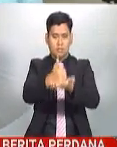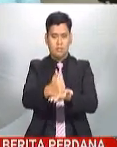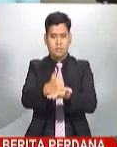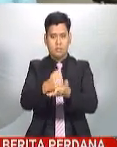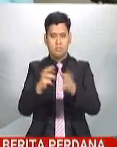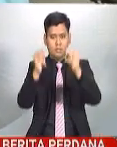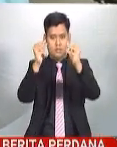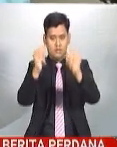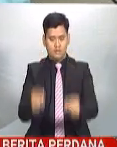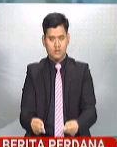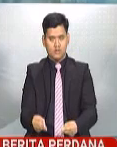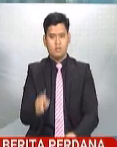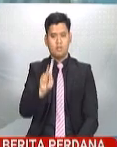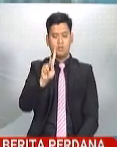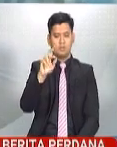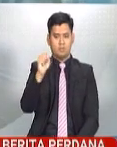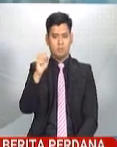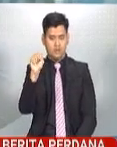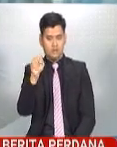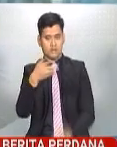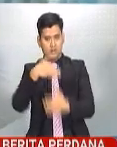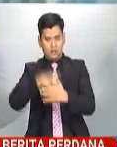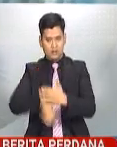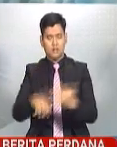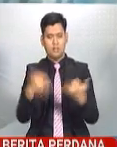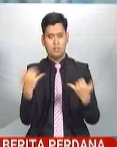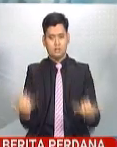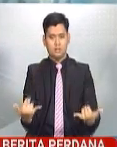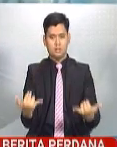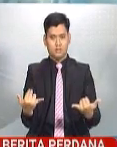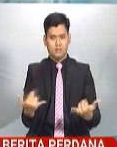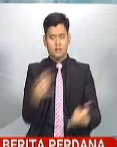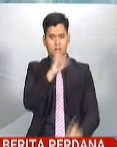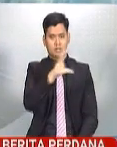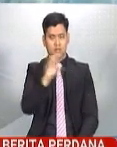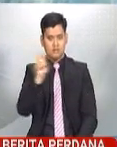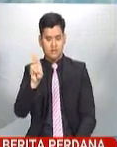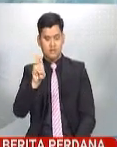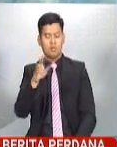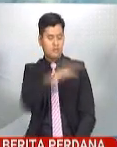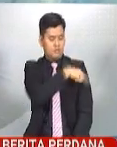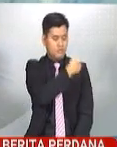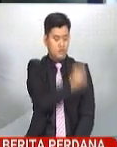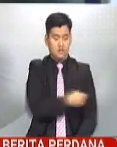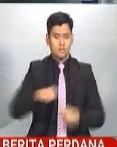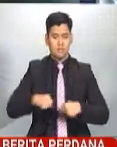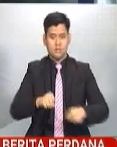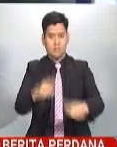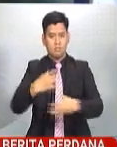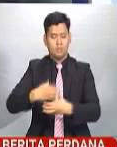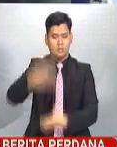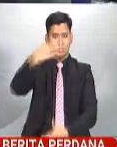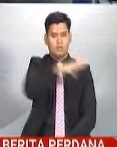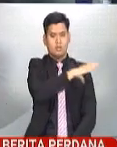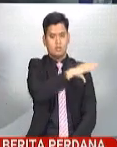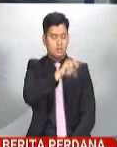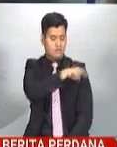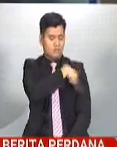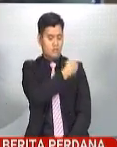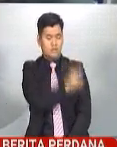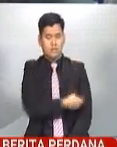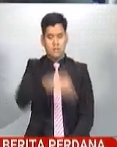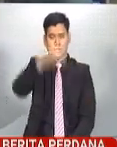kes berada di unit rawatan rapi, masing-masing di Hospital Sungai Buloh dan Hospital Sultanah Aminah Johor Bahru dilaporkan